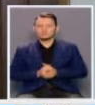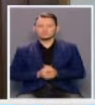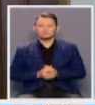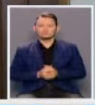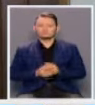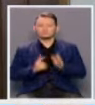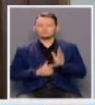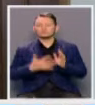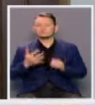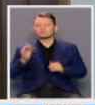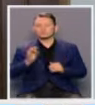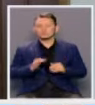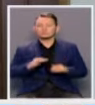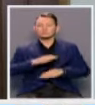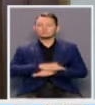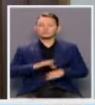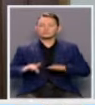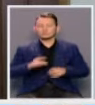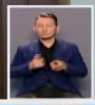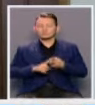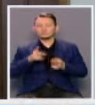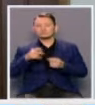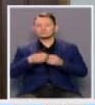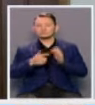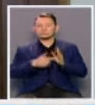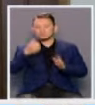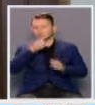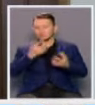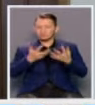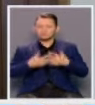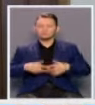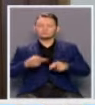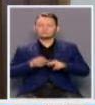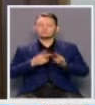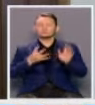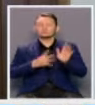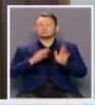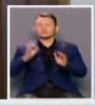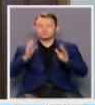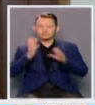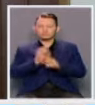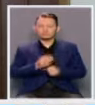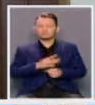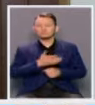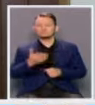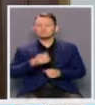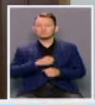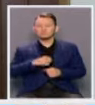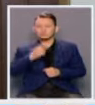сұрақтардың 75% тәртіптік істер болған болса, 2017 жылдың қорытындысымен ол көрсеткіш 49%-ға түсті. Яғни өздеріңіз көріп